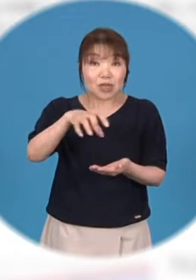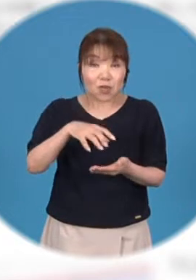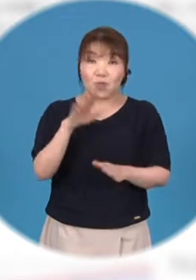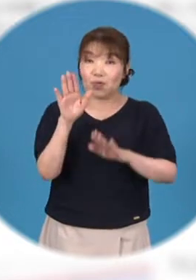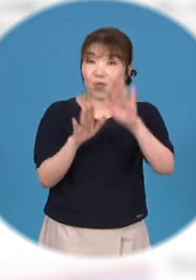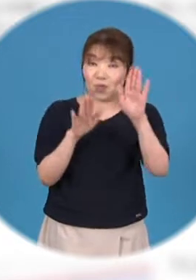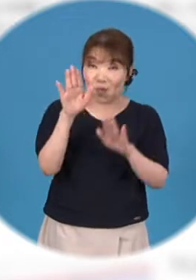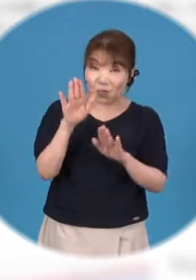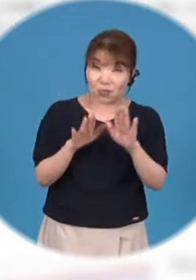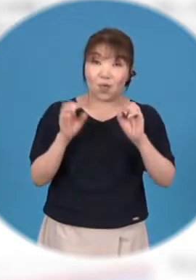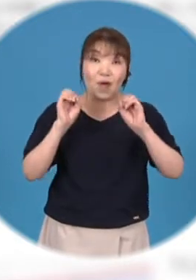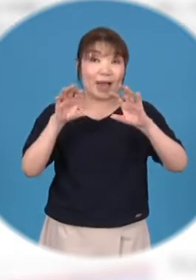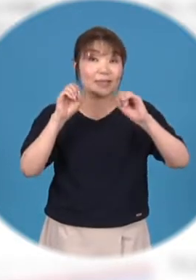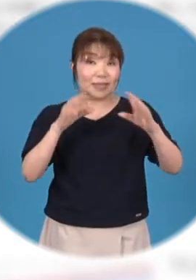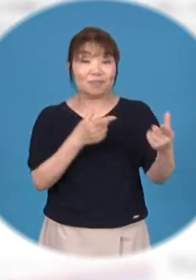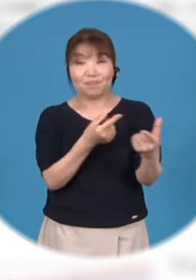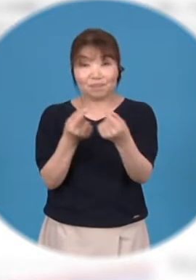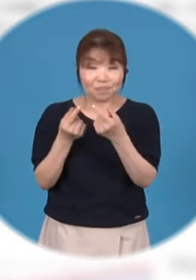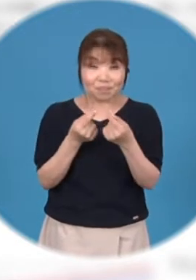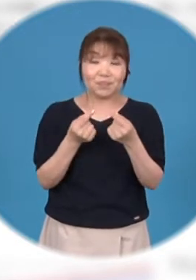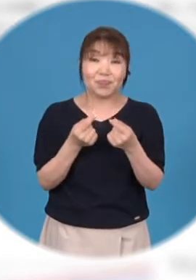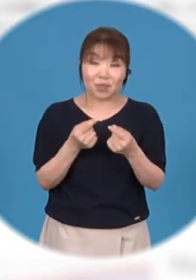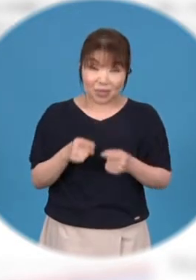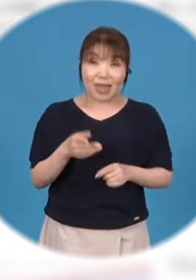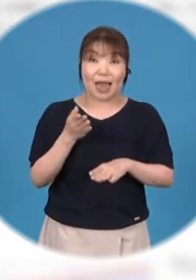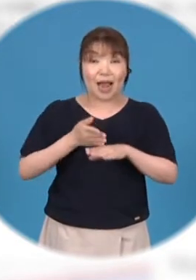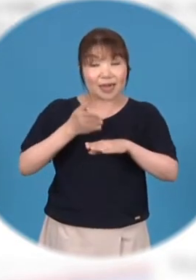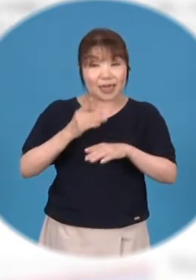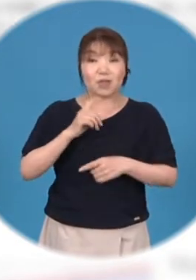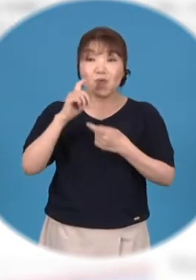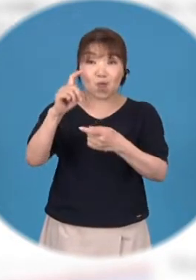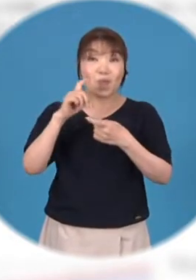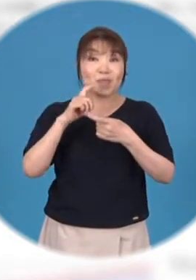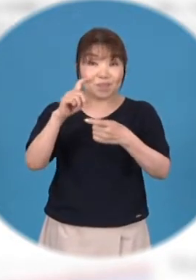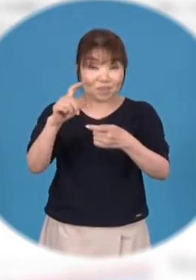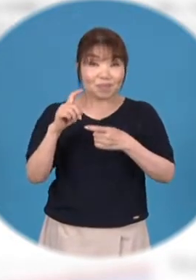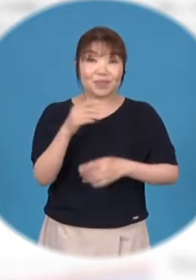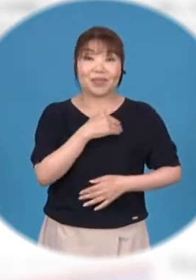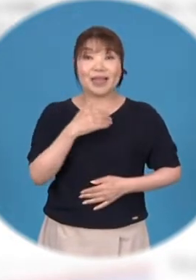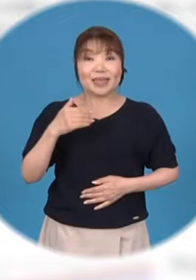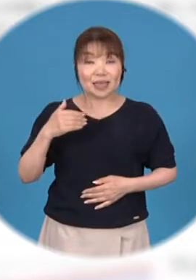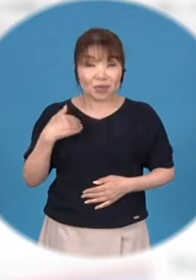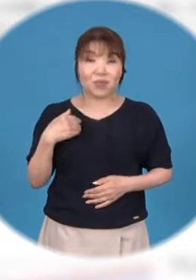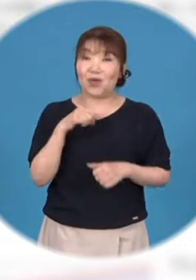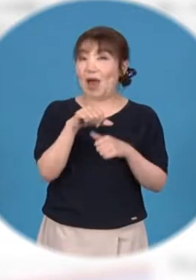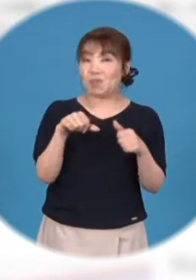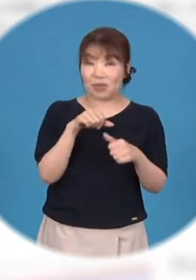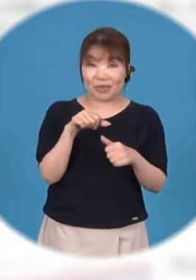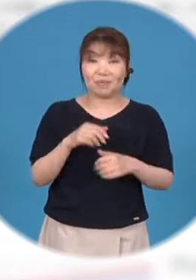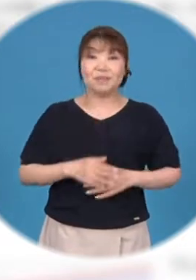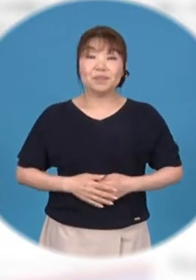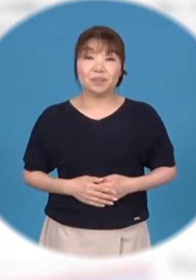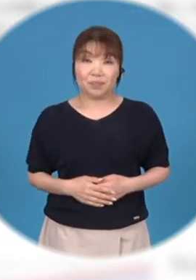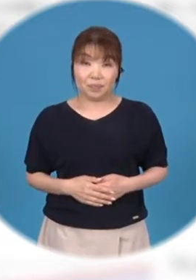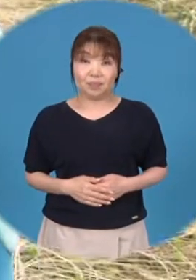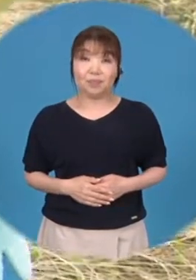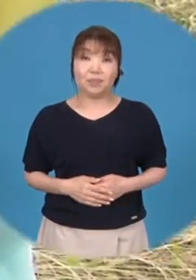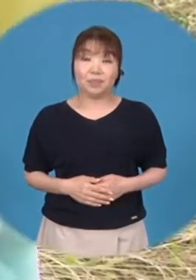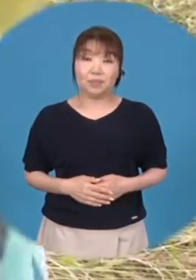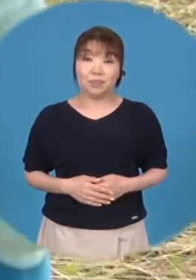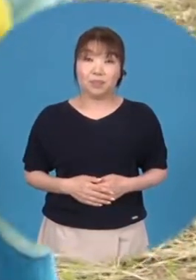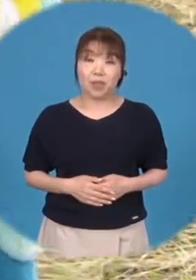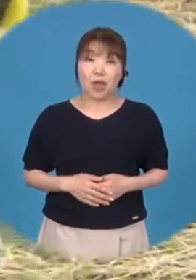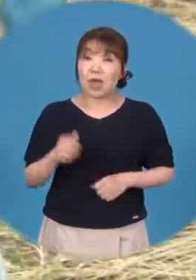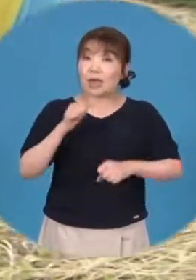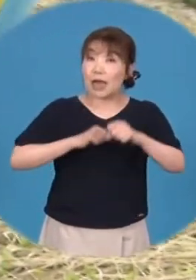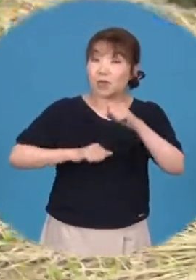様子を発信共有し、ユーザー同士がありがとうなどのコメントを送り合うことができるアプリです。ゴミ拾